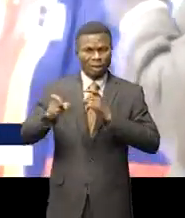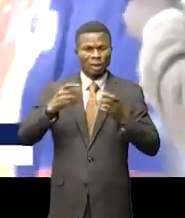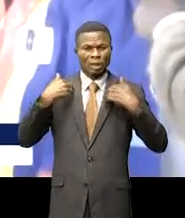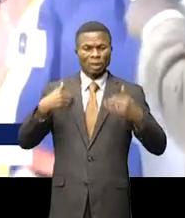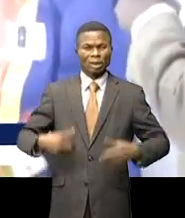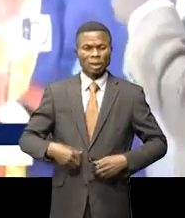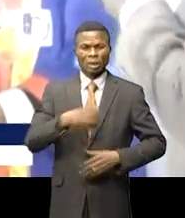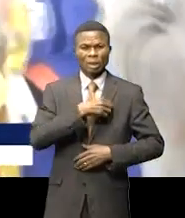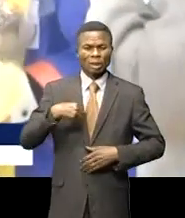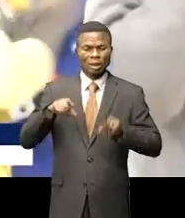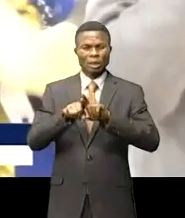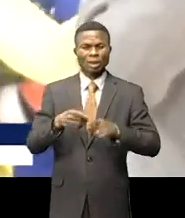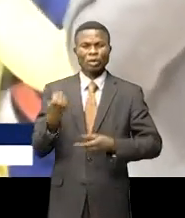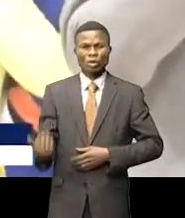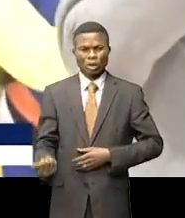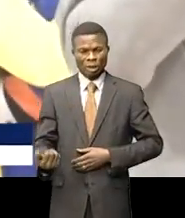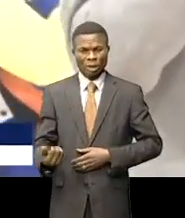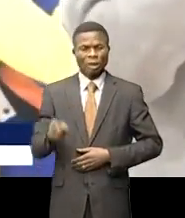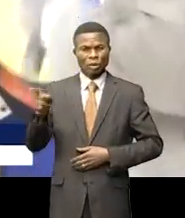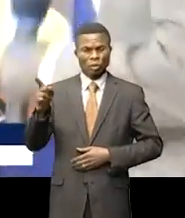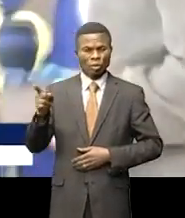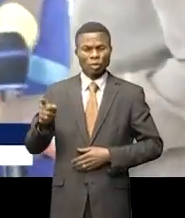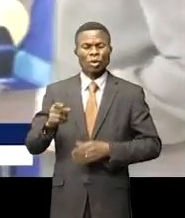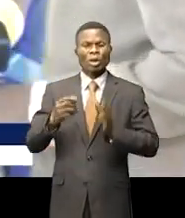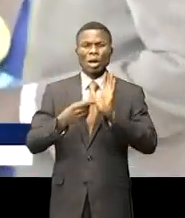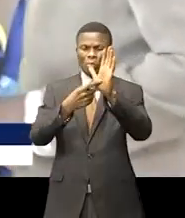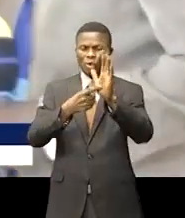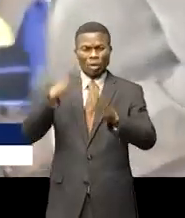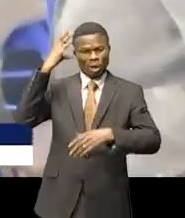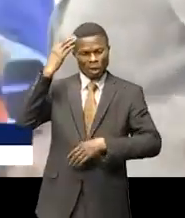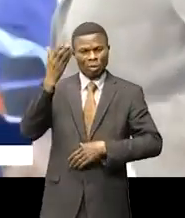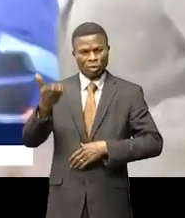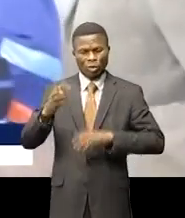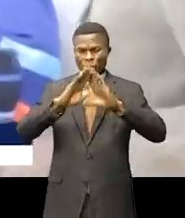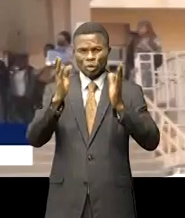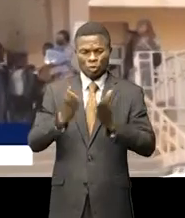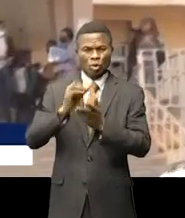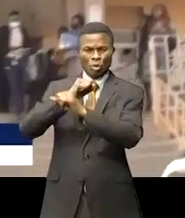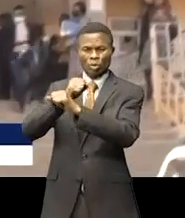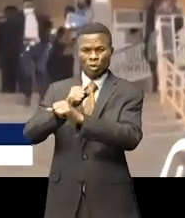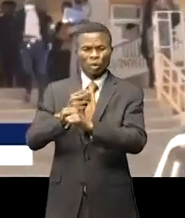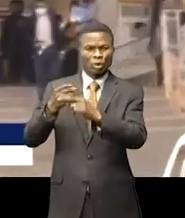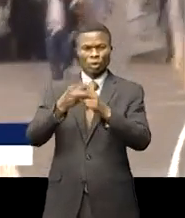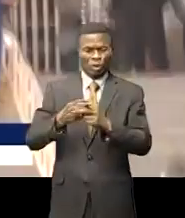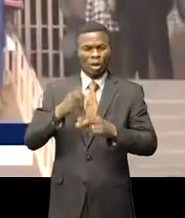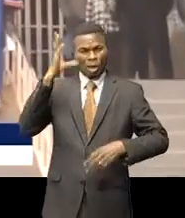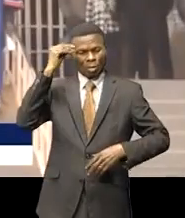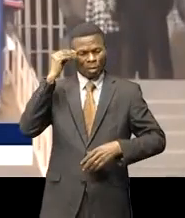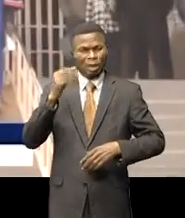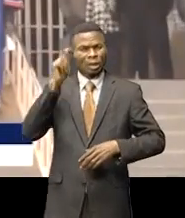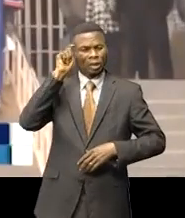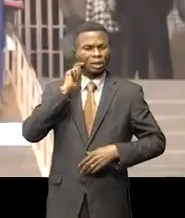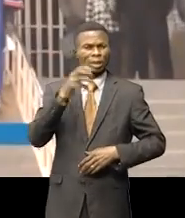de la mère et de l'enfant. Il compte ainsi mettre à profit son expertise pour prévenir et contrôler le cancer du col